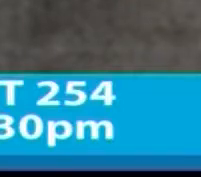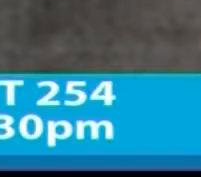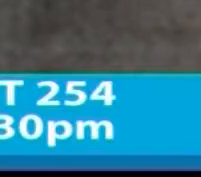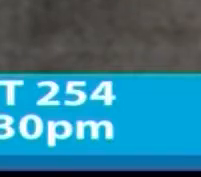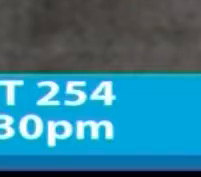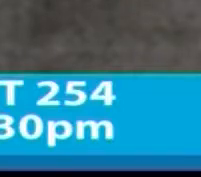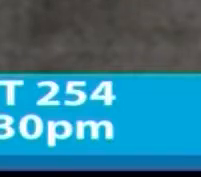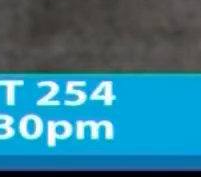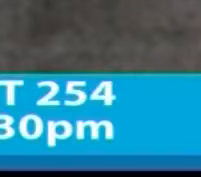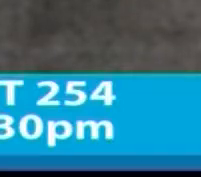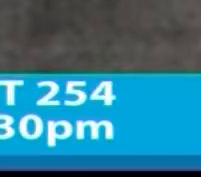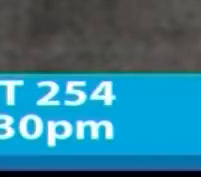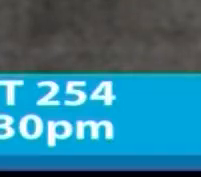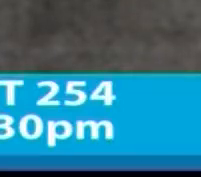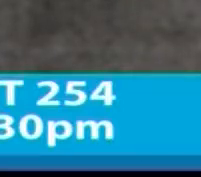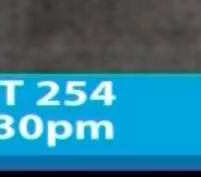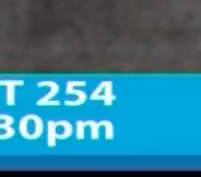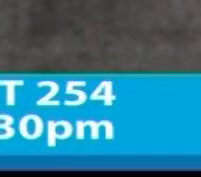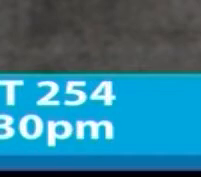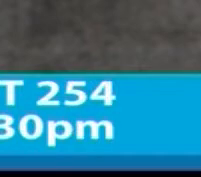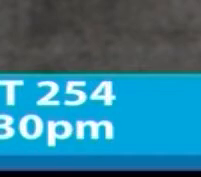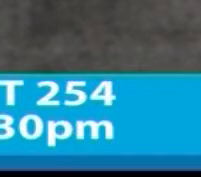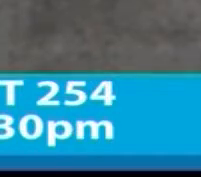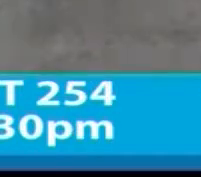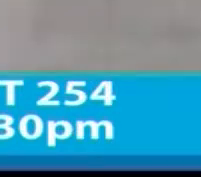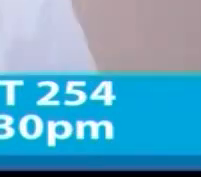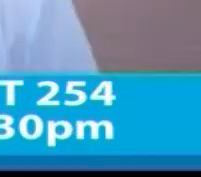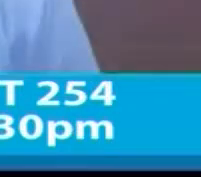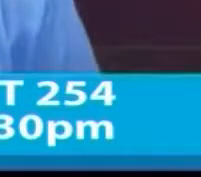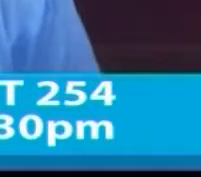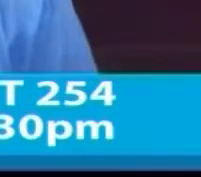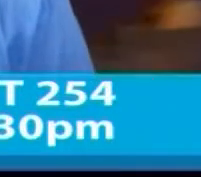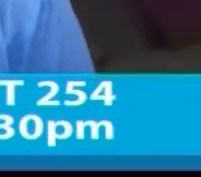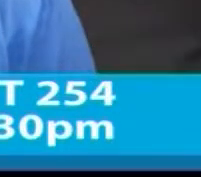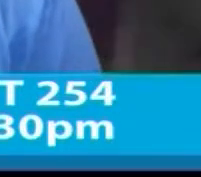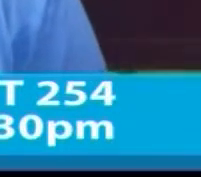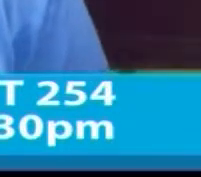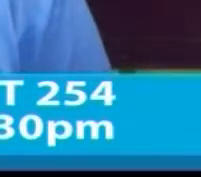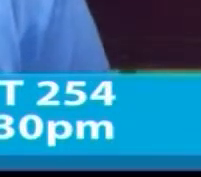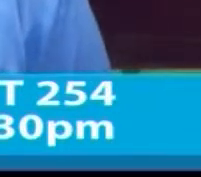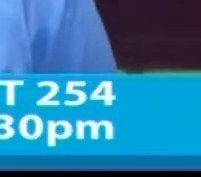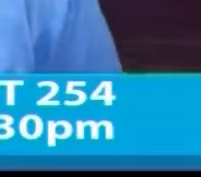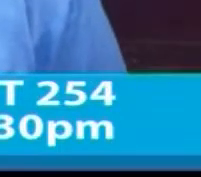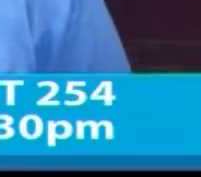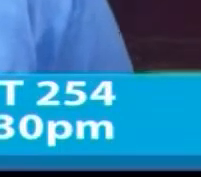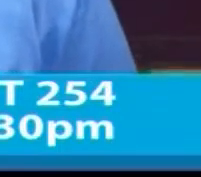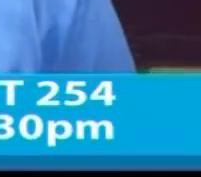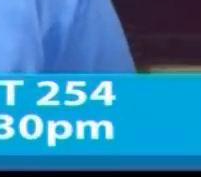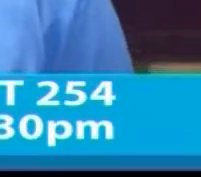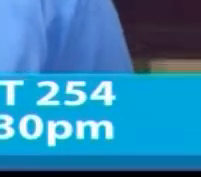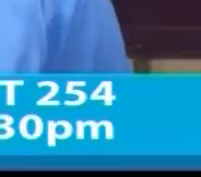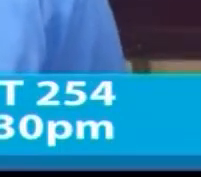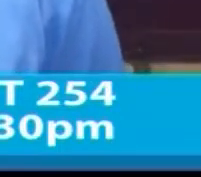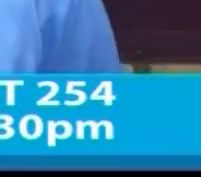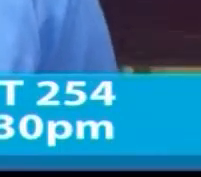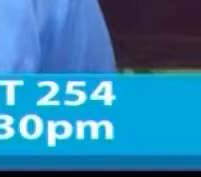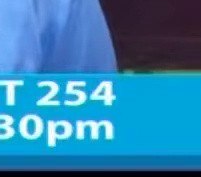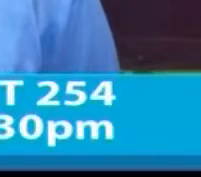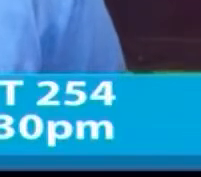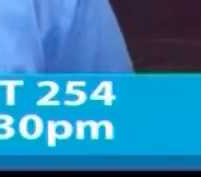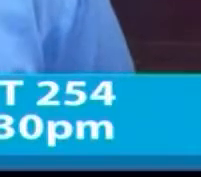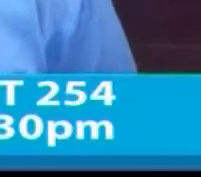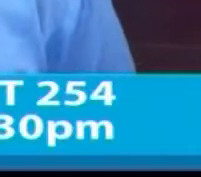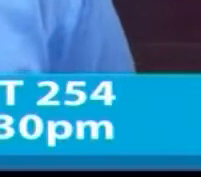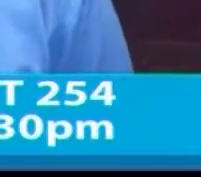mojawapo ya zile taasisi Kenya ambazo zinashughulika na masuala ya kisheria. Rais ajue lolote afanyalo kupiga ufisadi kwa haki na